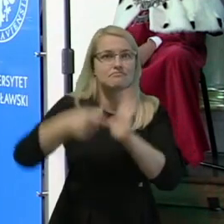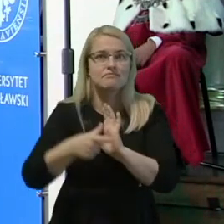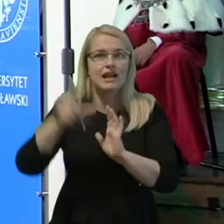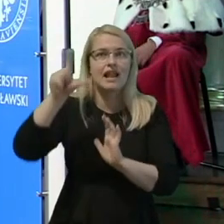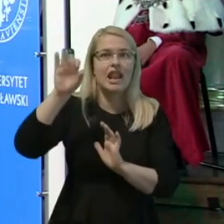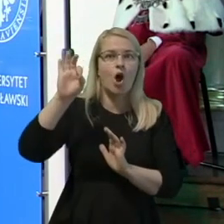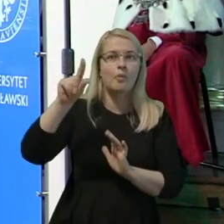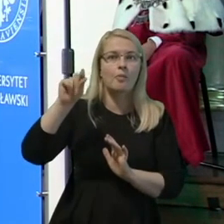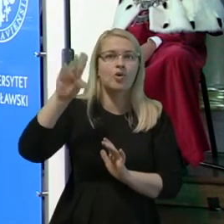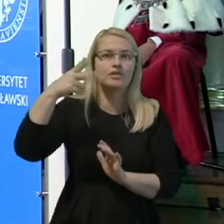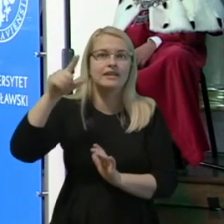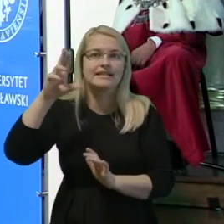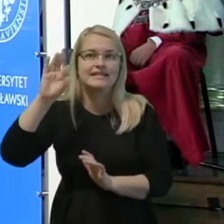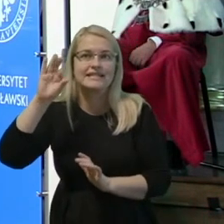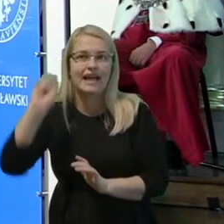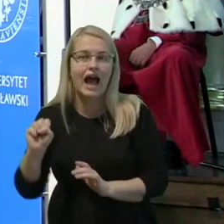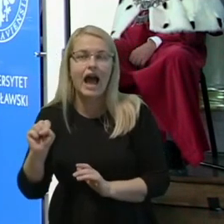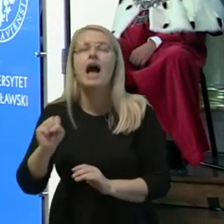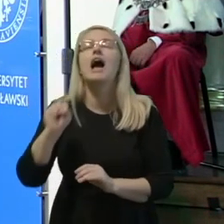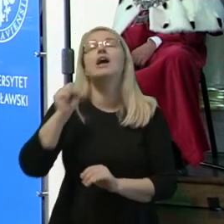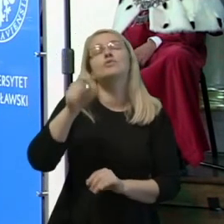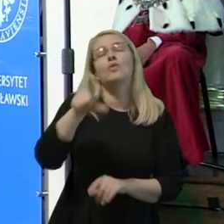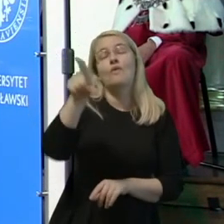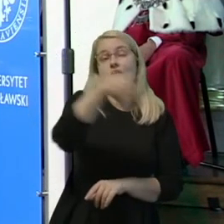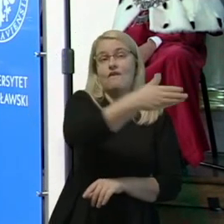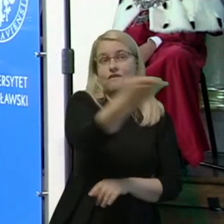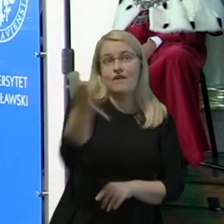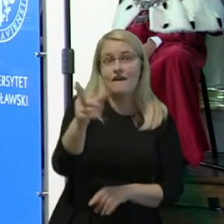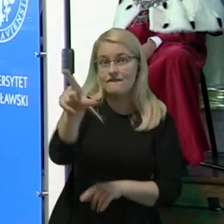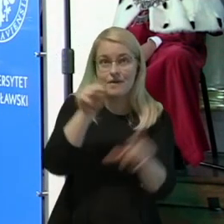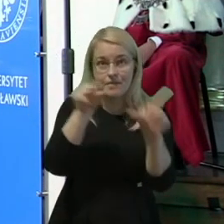że wybraliście Uniwersytet Wrocławski,